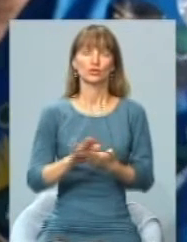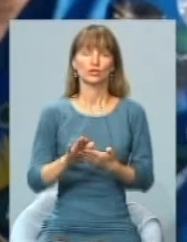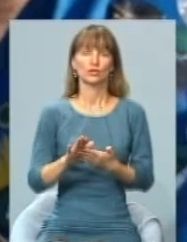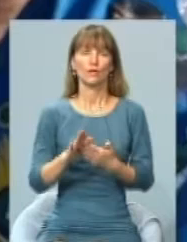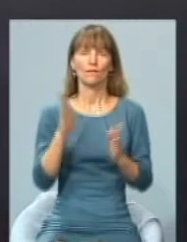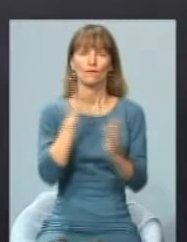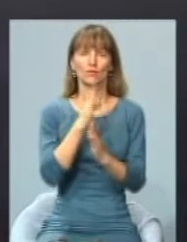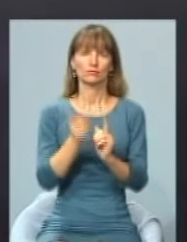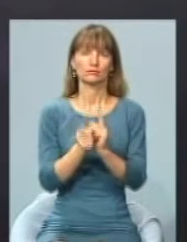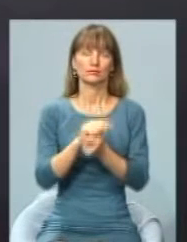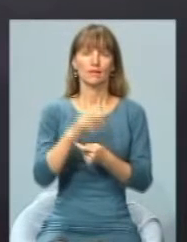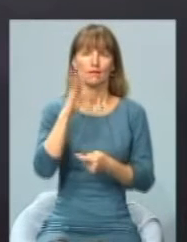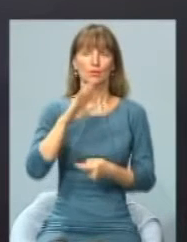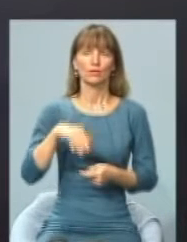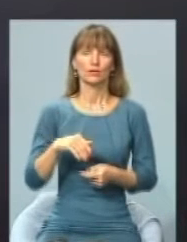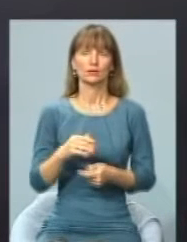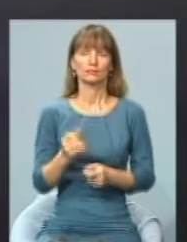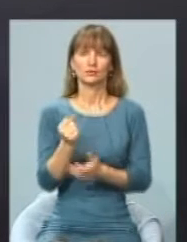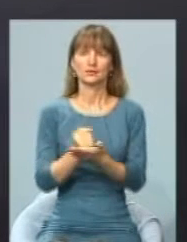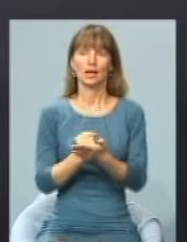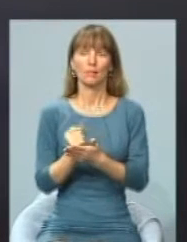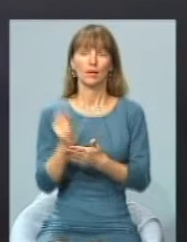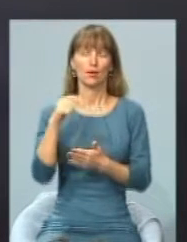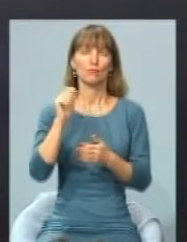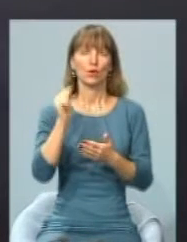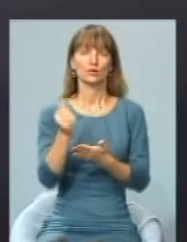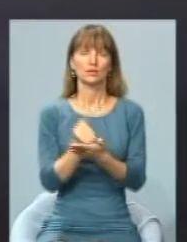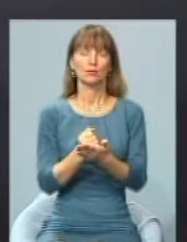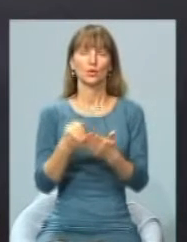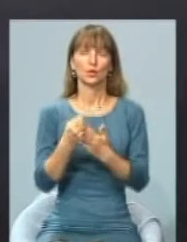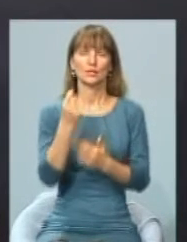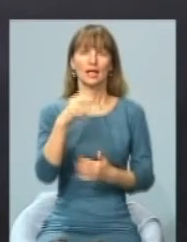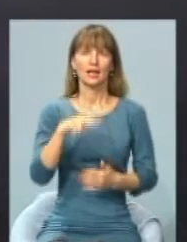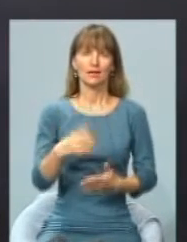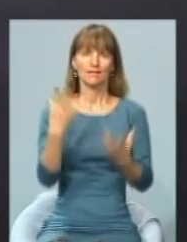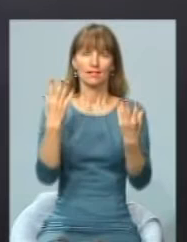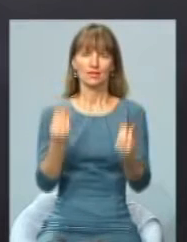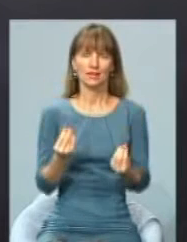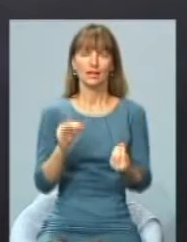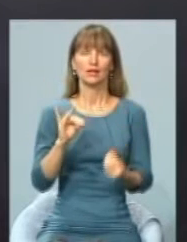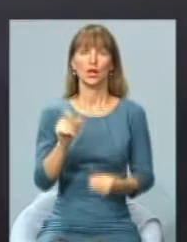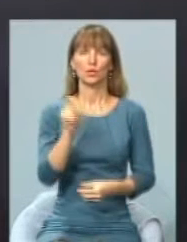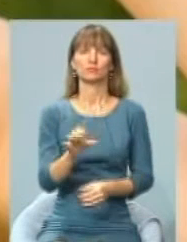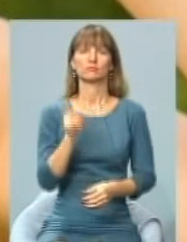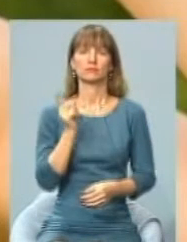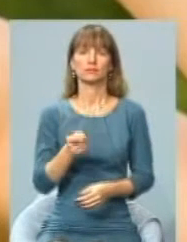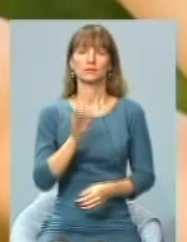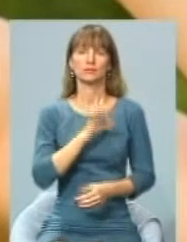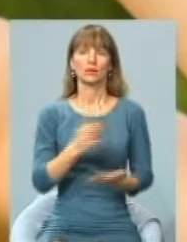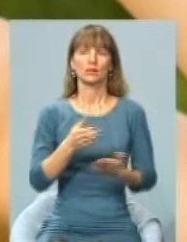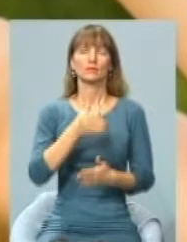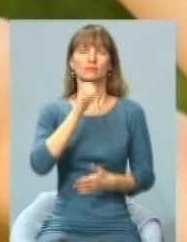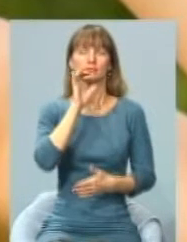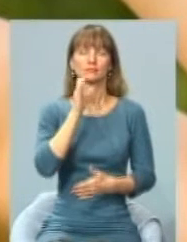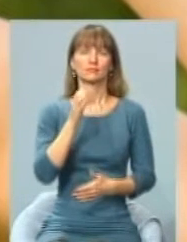воду. Потім вона надходить в резервуар, в якому може скупчуватися до 100 літрів в день. І люди справді використовують білборд як джерело